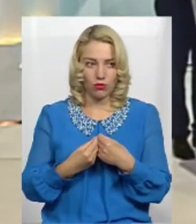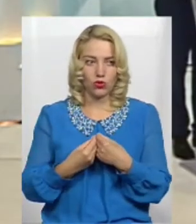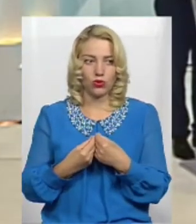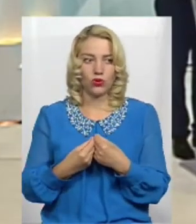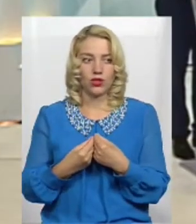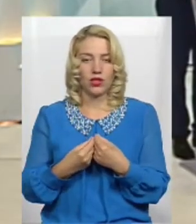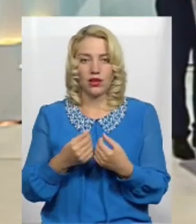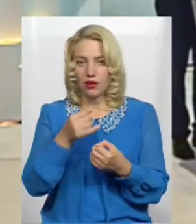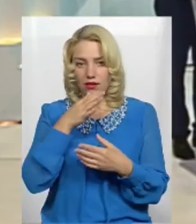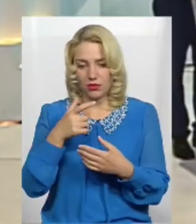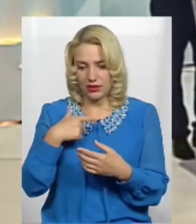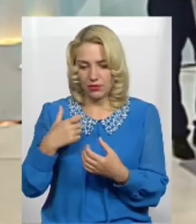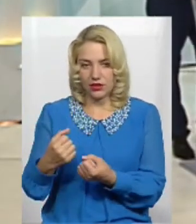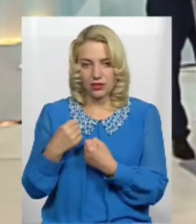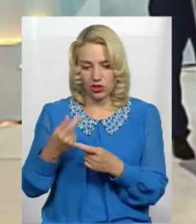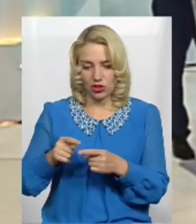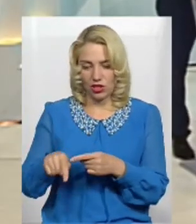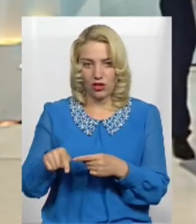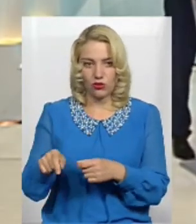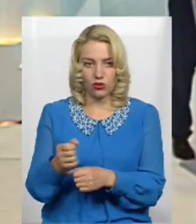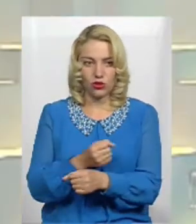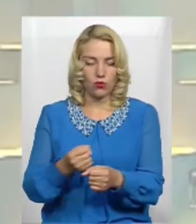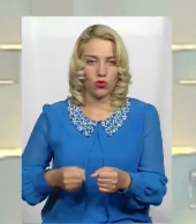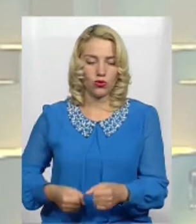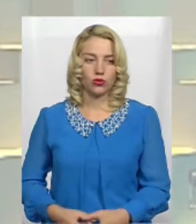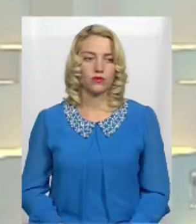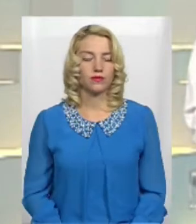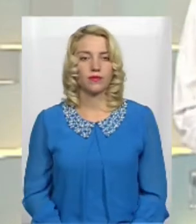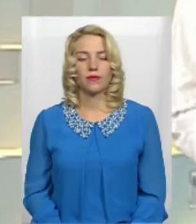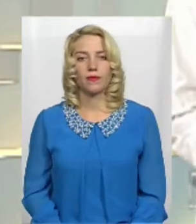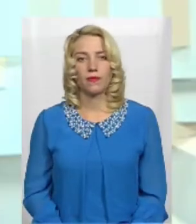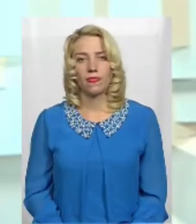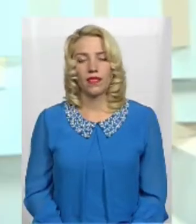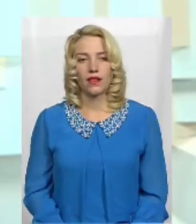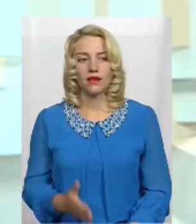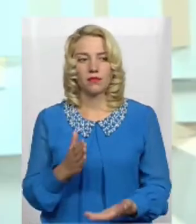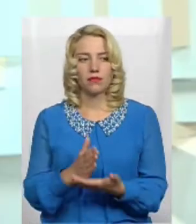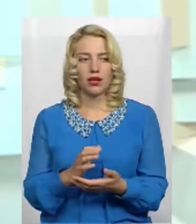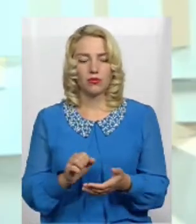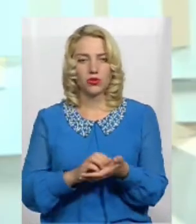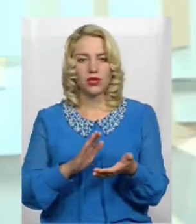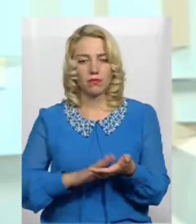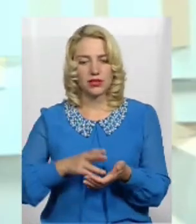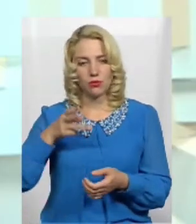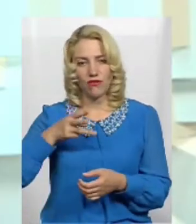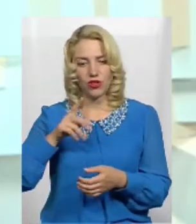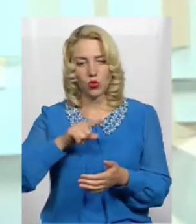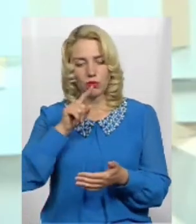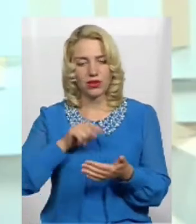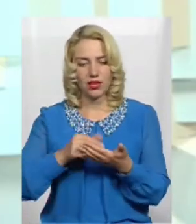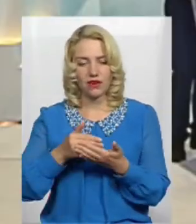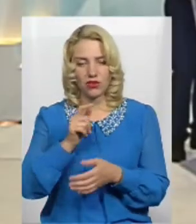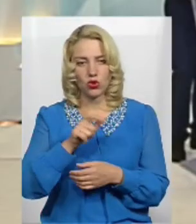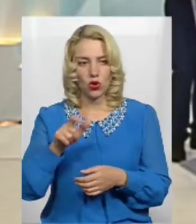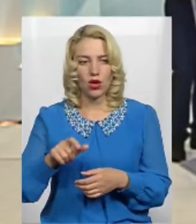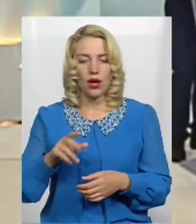успішно це робив. Кримінальна професія, ви мали на увазі злочинців, так? Так, так, так. І маємо записані відеозапитання від жителів